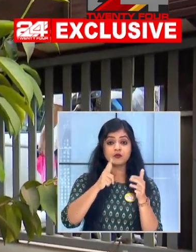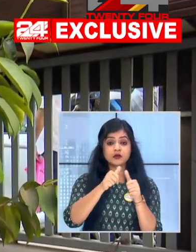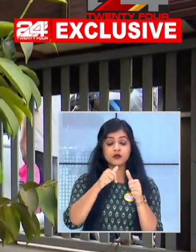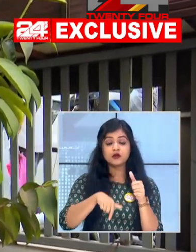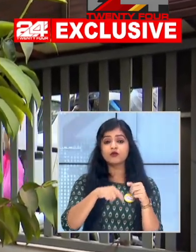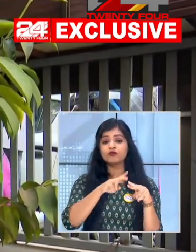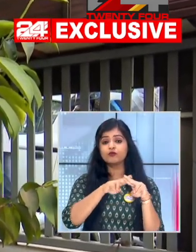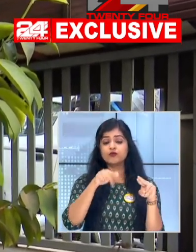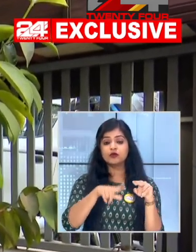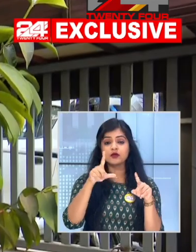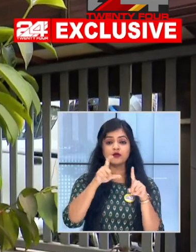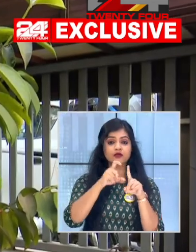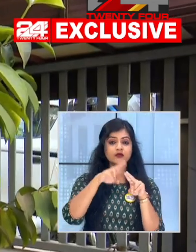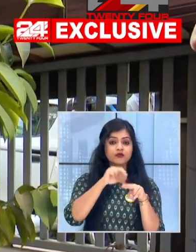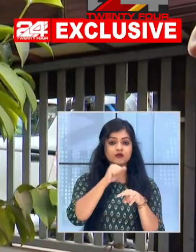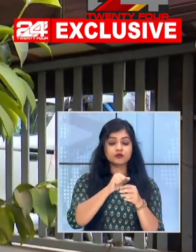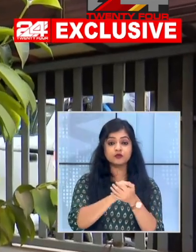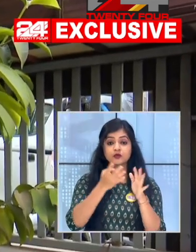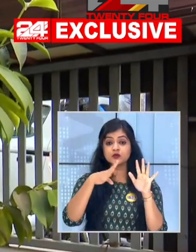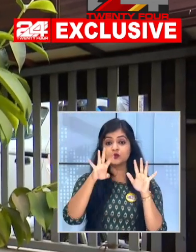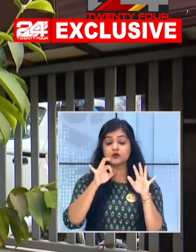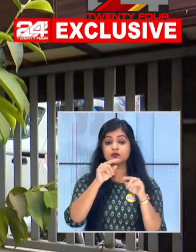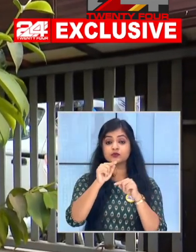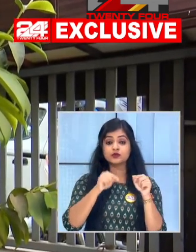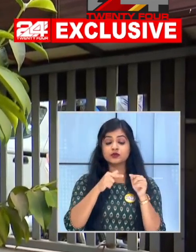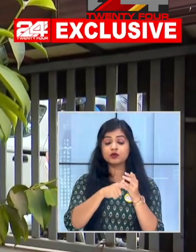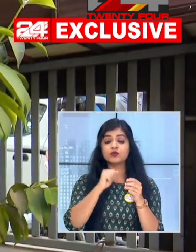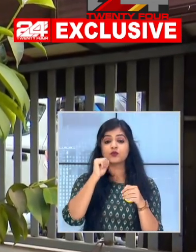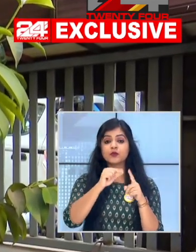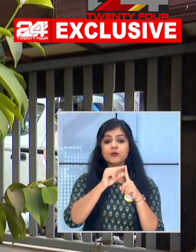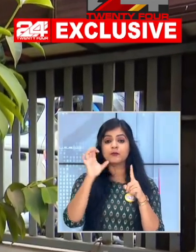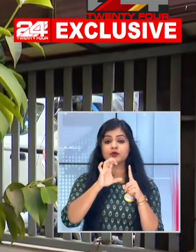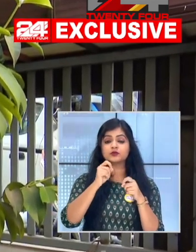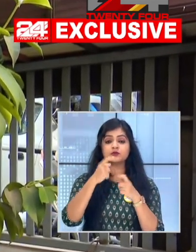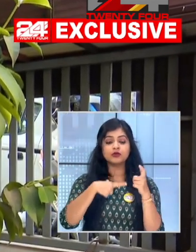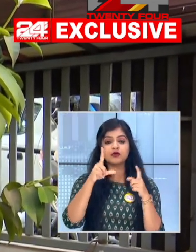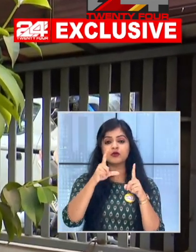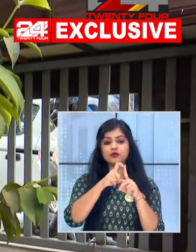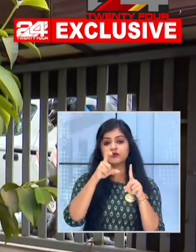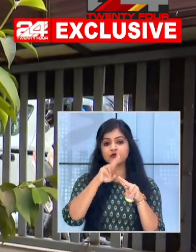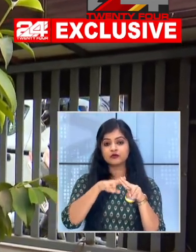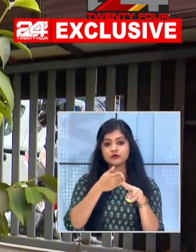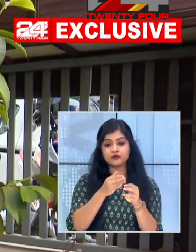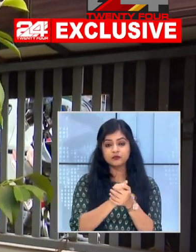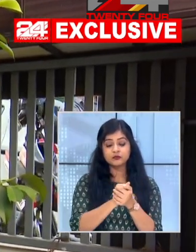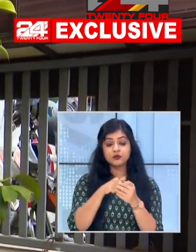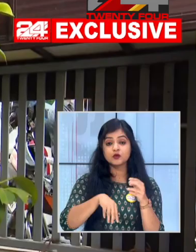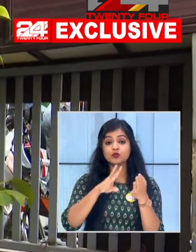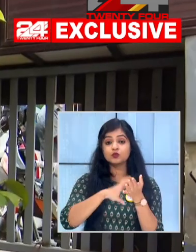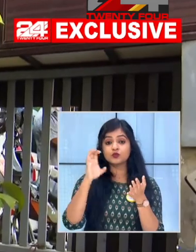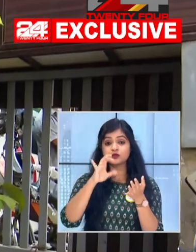MLAമാരാണ്. അതിലൊരു 90% പഞ്ചായത്ത് ഭരിക്കുന്നതും LDF പ്രതിനിധികളാണ്. അവിടുത്തെ